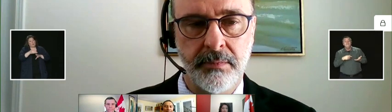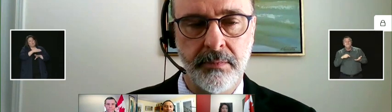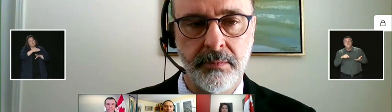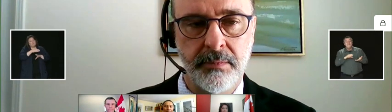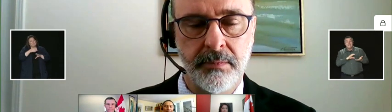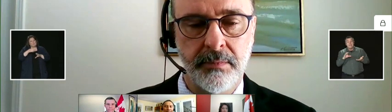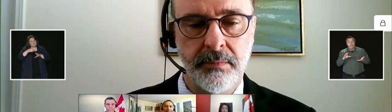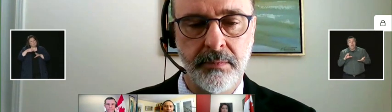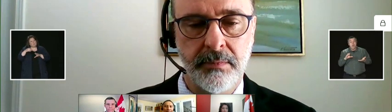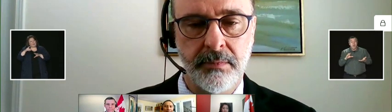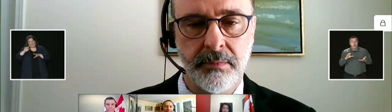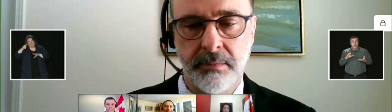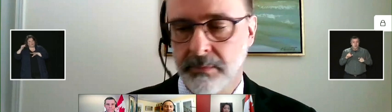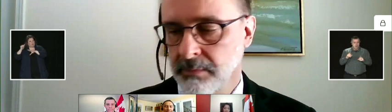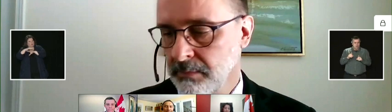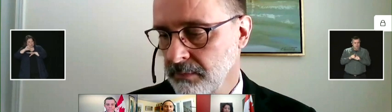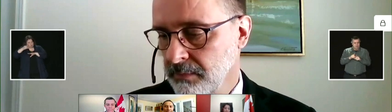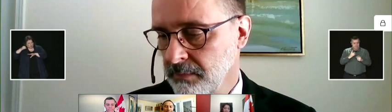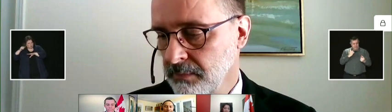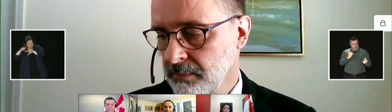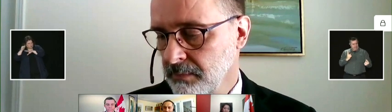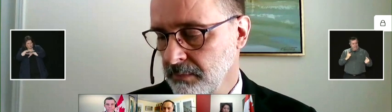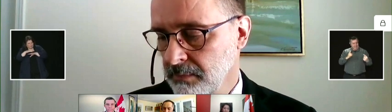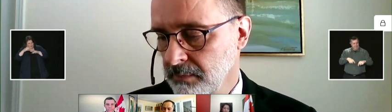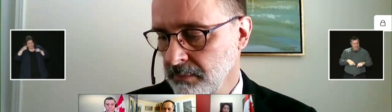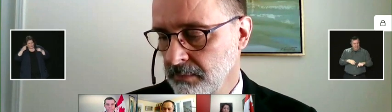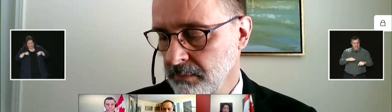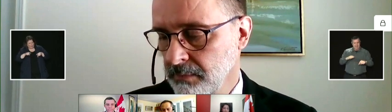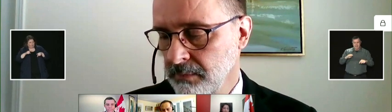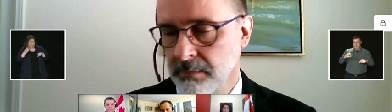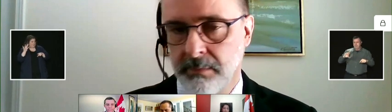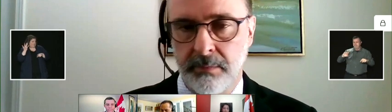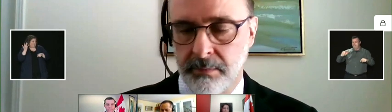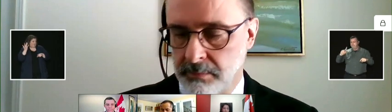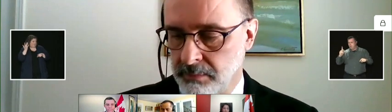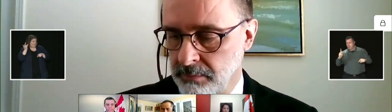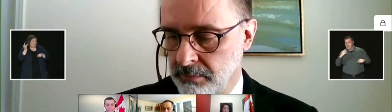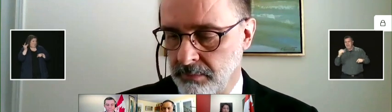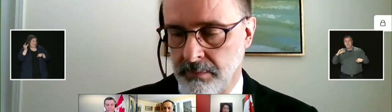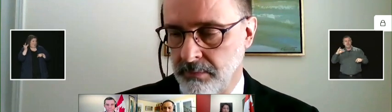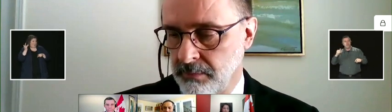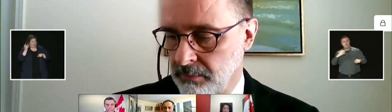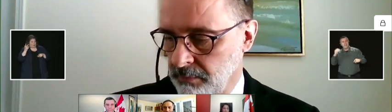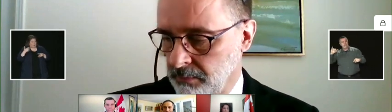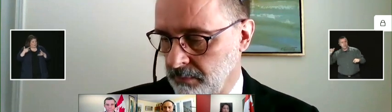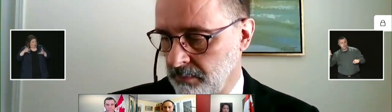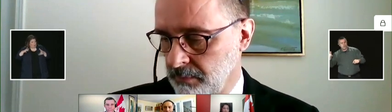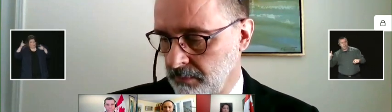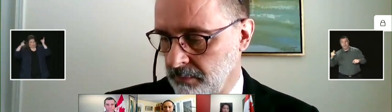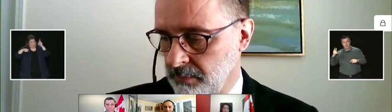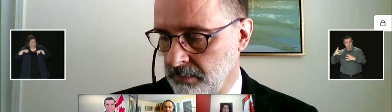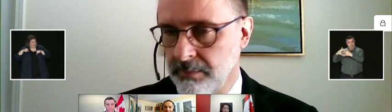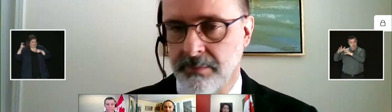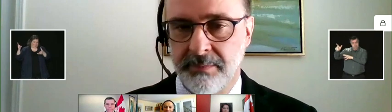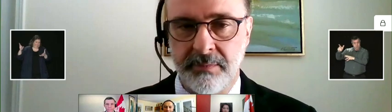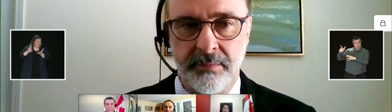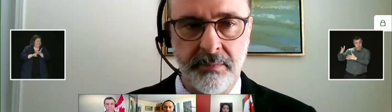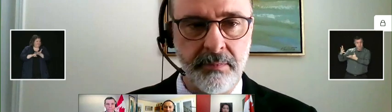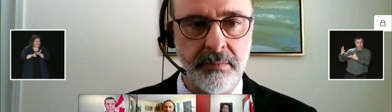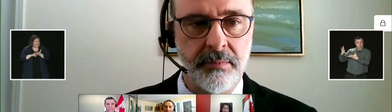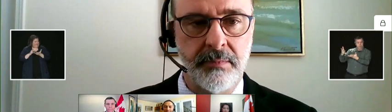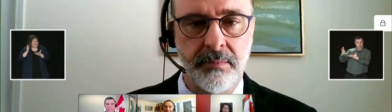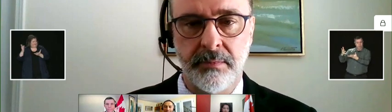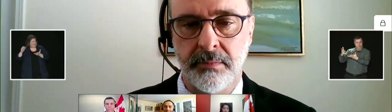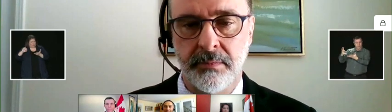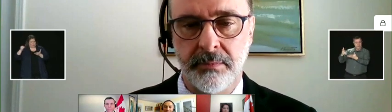arriver au Canada? Et le fait qu'il y ait une entente entre Merck et Johnson & Johnson, je sais que c'est aux États-Unis,